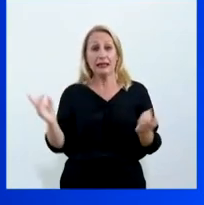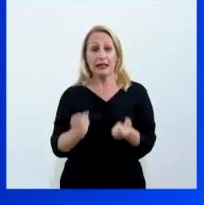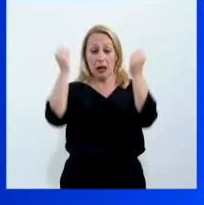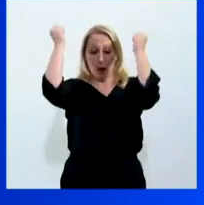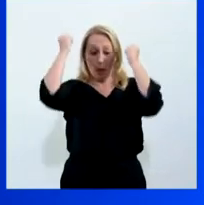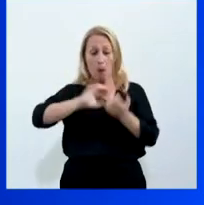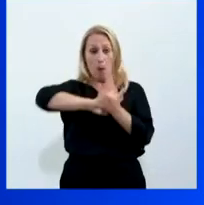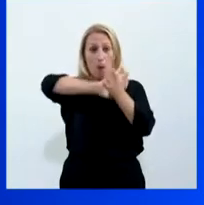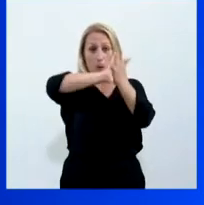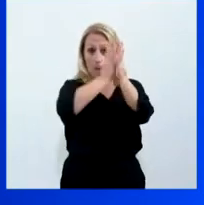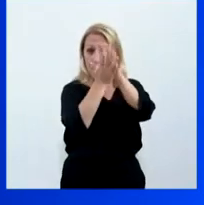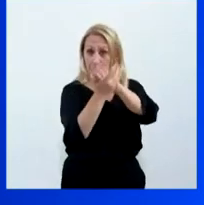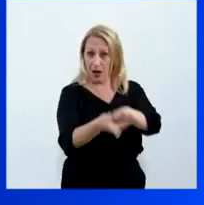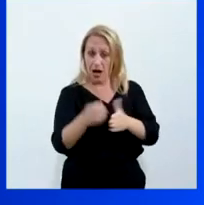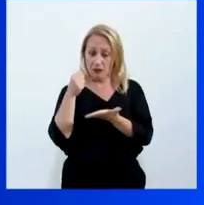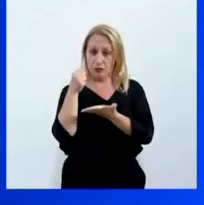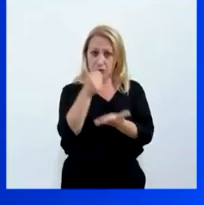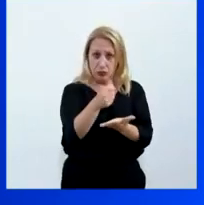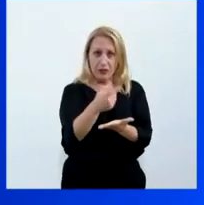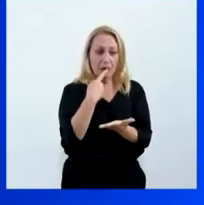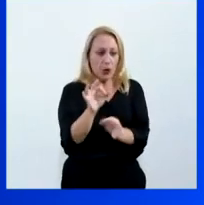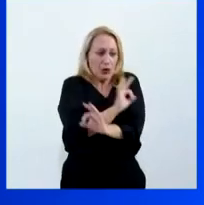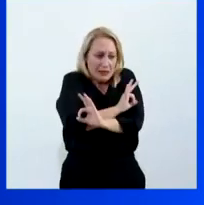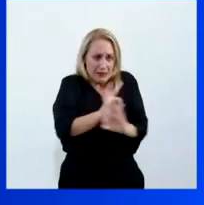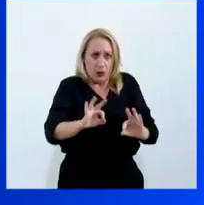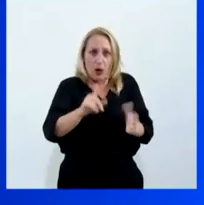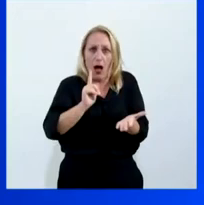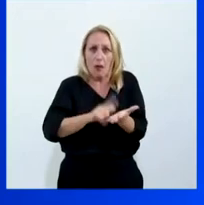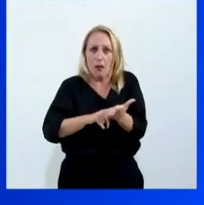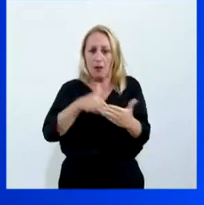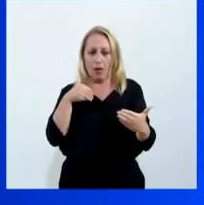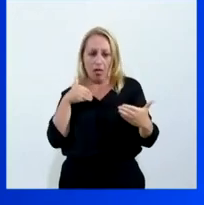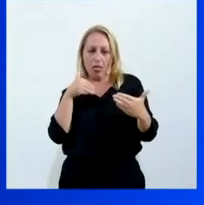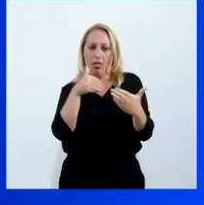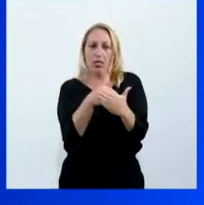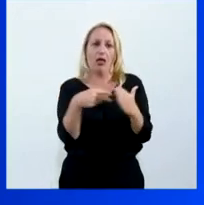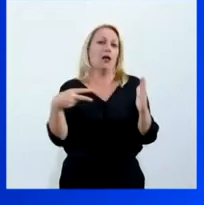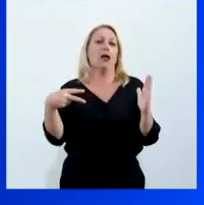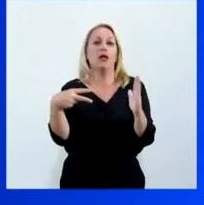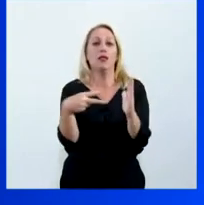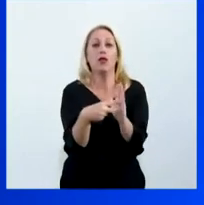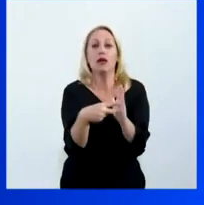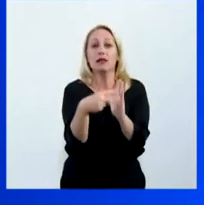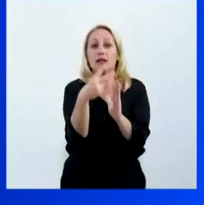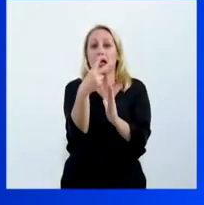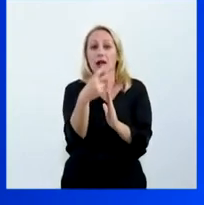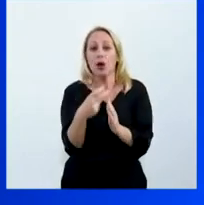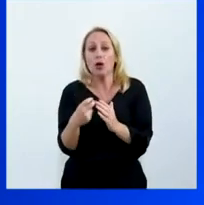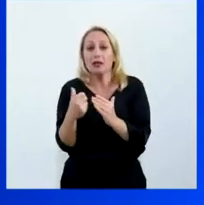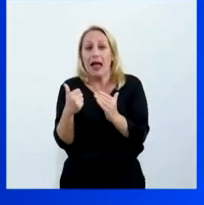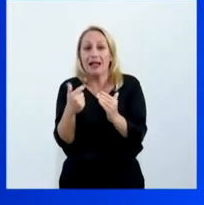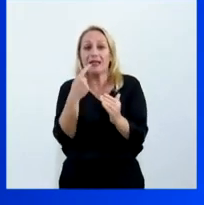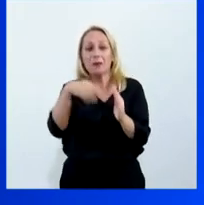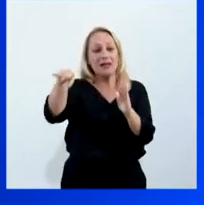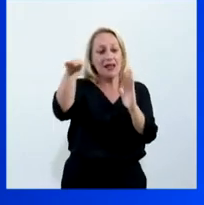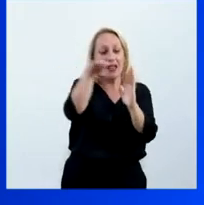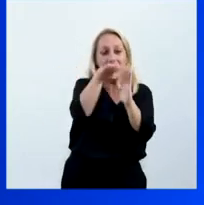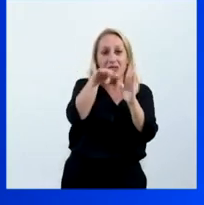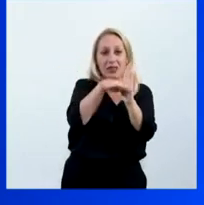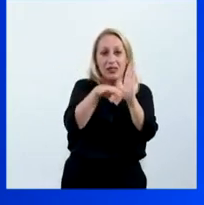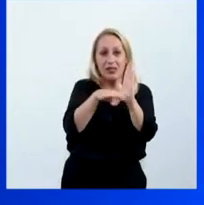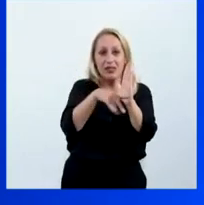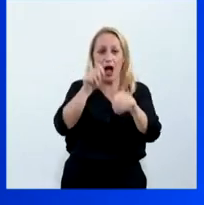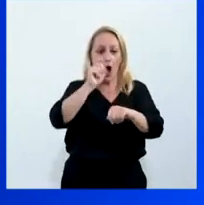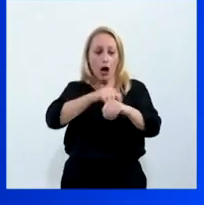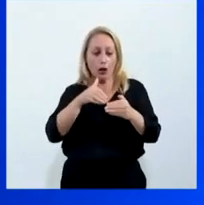στη Θεσσαλία και οι οποίες μετά βεβαιότητας θα πρέπει να έχουν αποκατασταθεί εντός των πολύ σφιχτών χρονοδιαγραμμάτων των